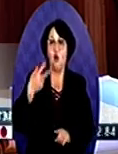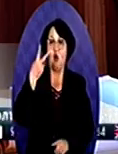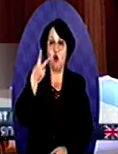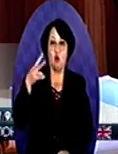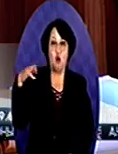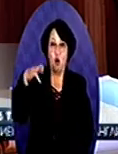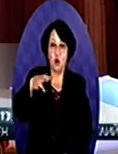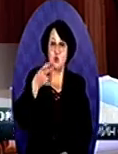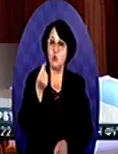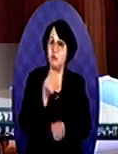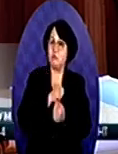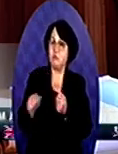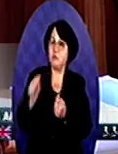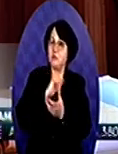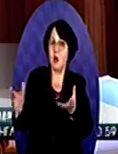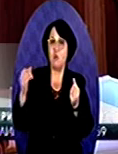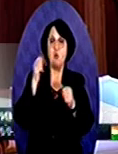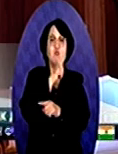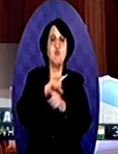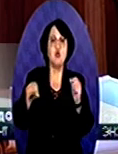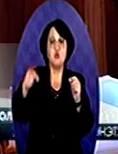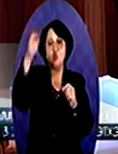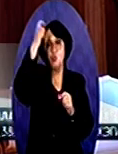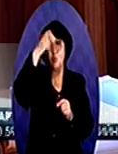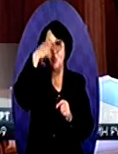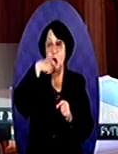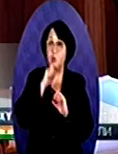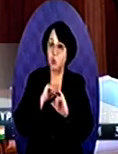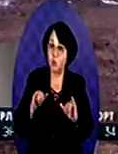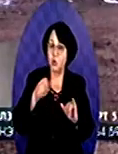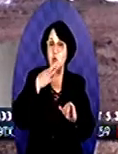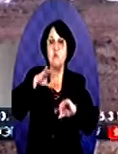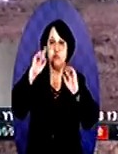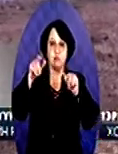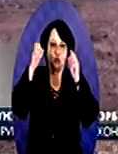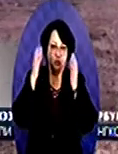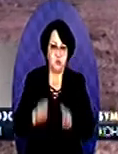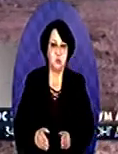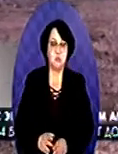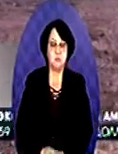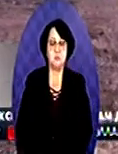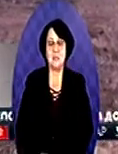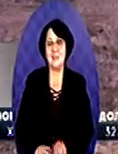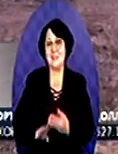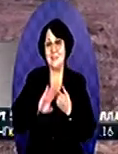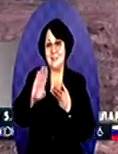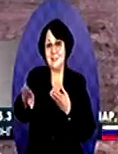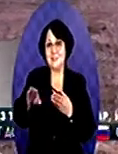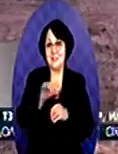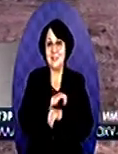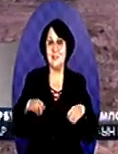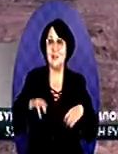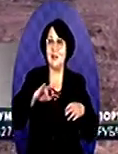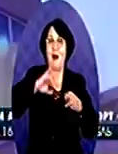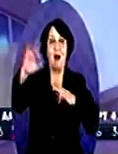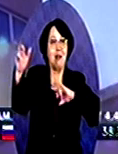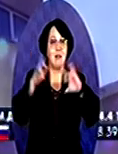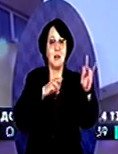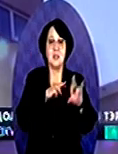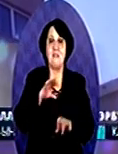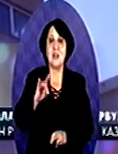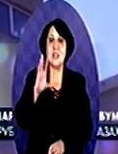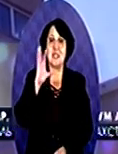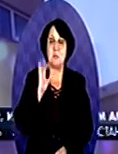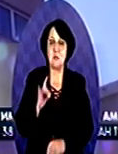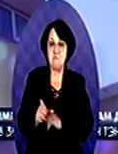болсон. Түрээсийн хэлбэрээр ашиглахаар шийдвэр гарсан юм байлээ. За цаашид иргэний агаарын тээврийн салбарыг мэрэгжлийн